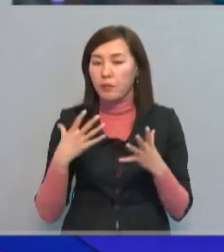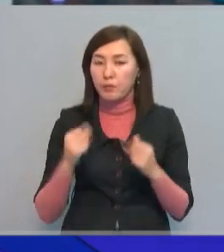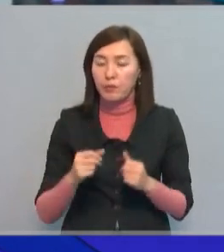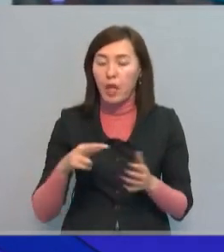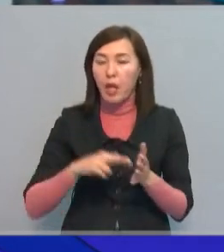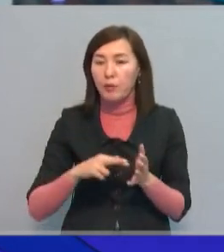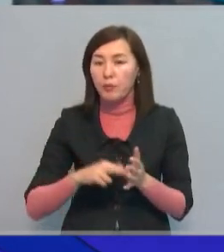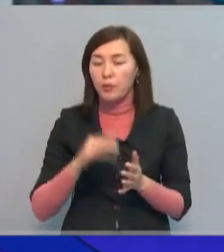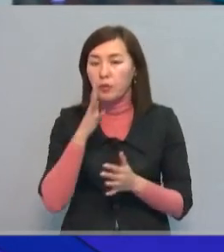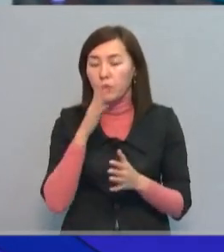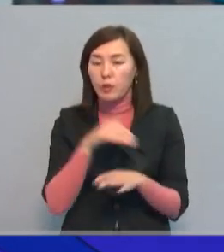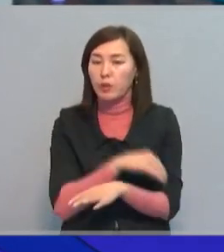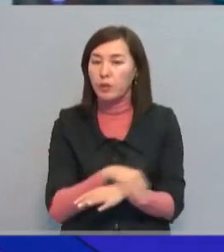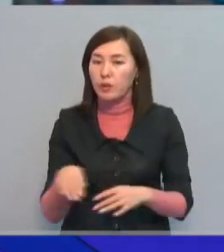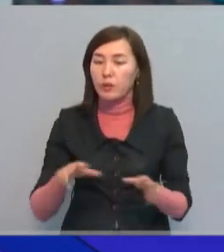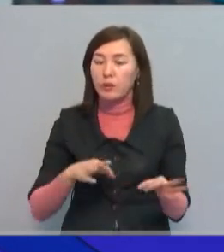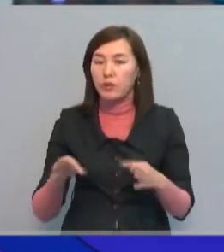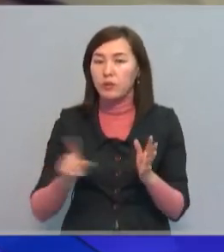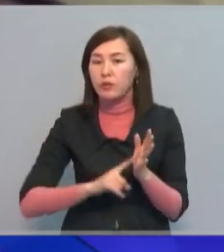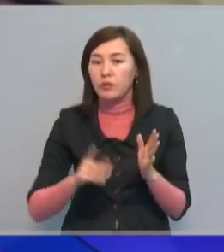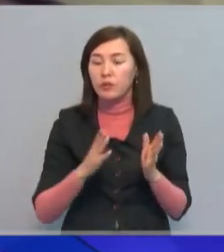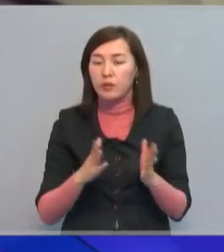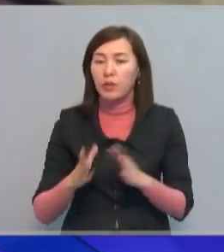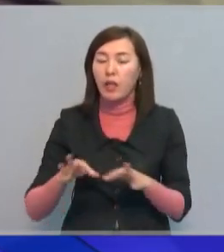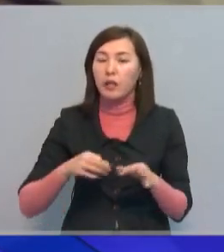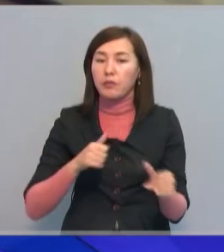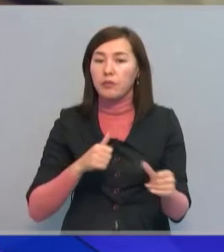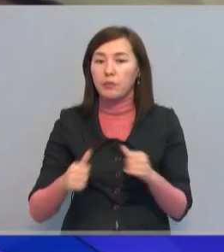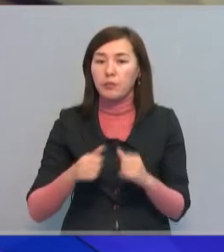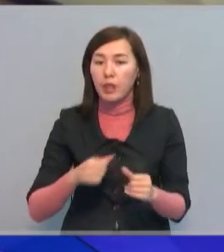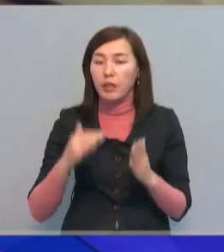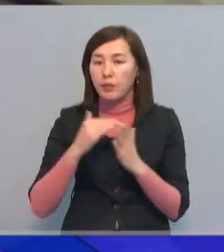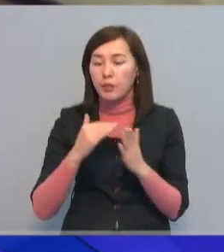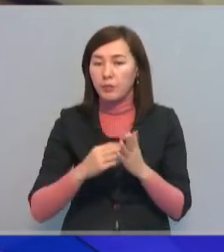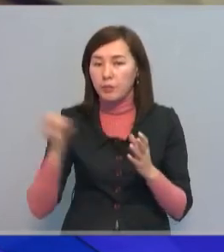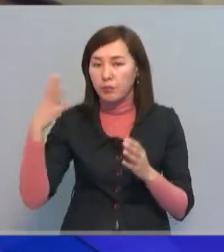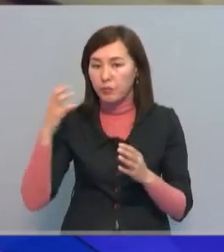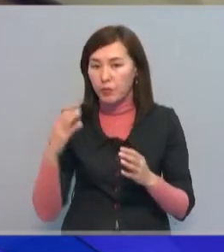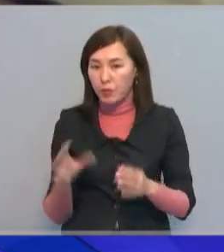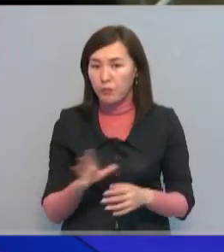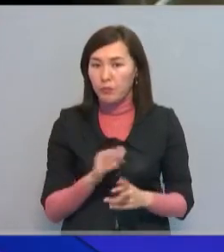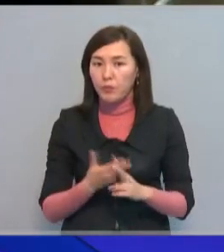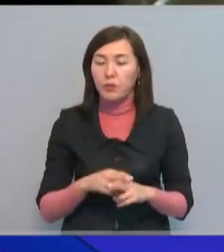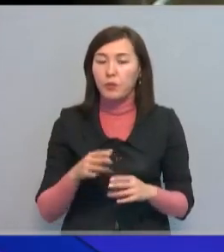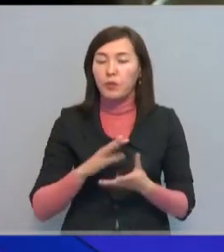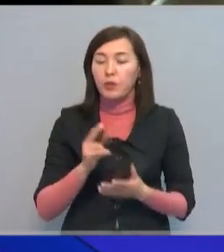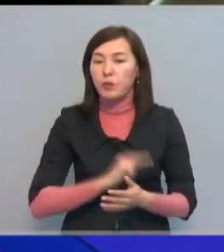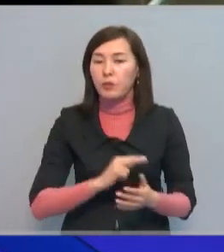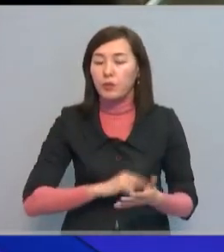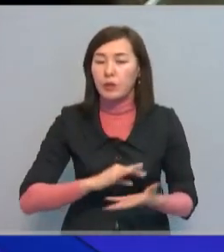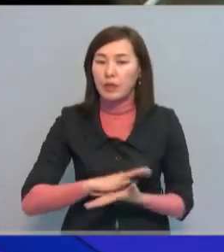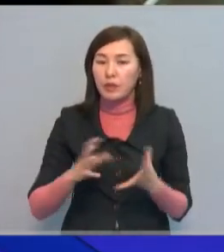таңда пилоттық режимде көшелерде жол қозғалысын реттейтін автоматтандырылған бағдаршамдар орнатылды. Осы